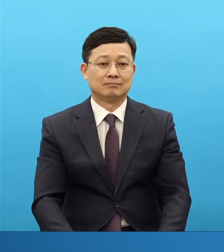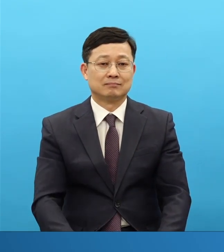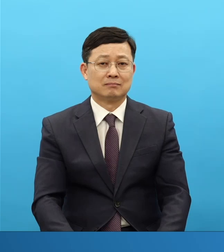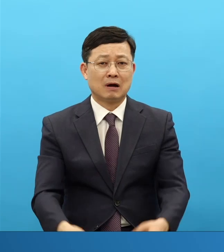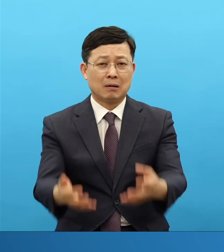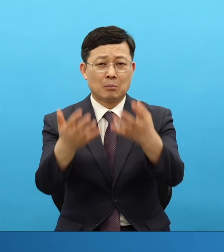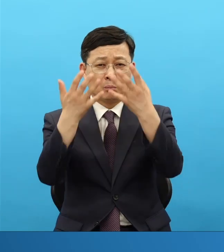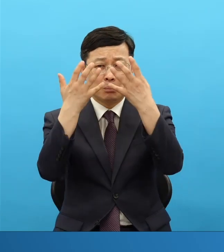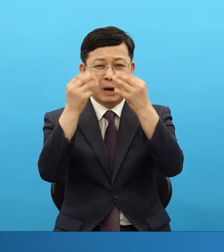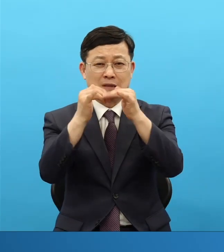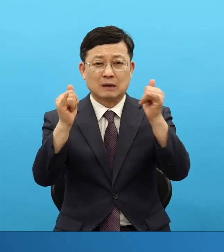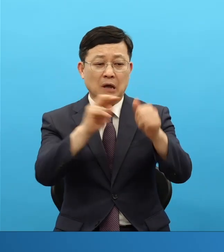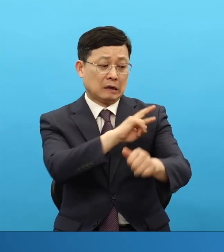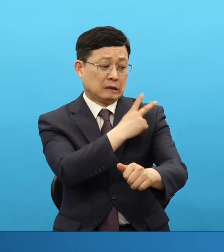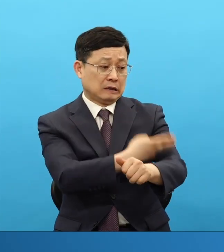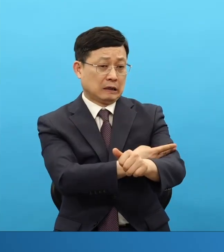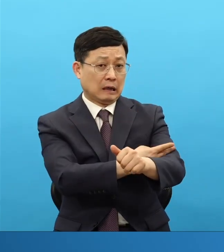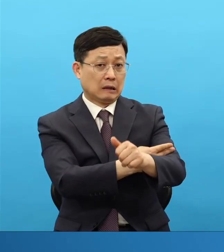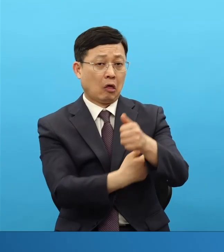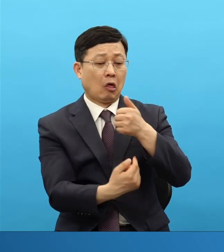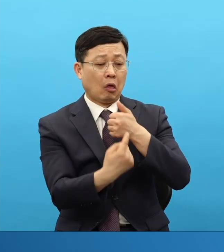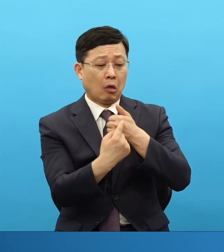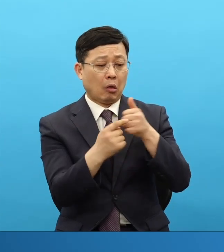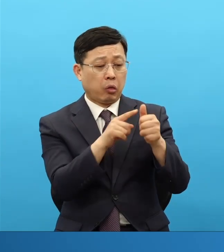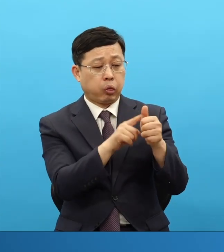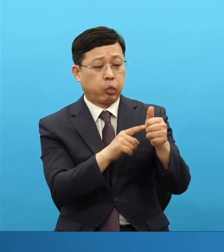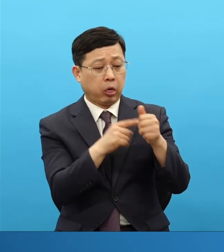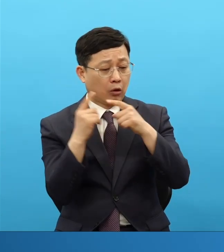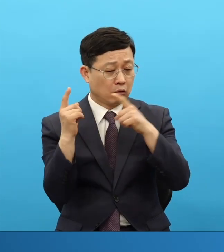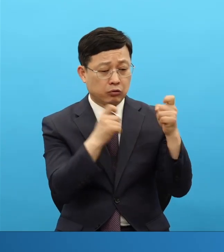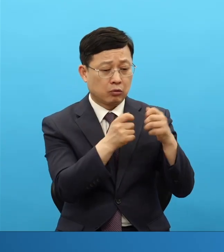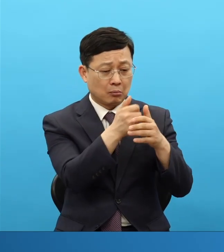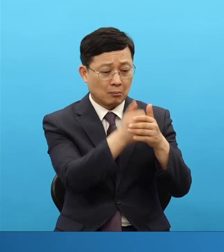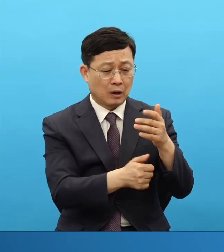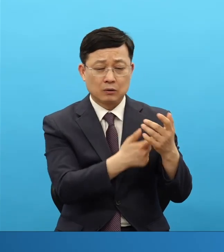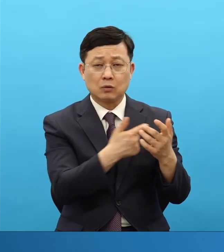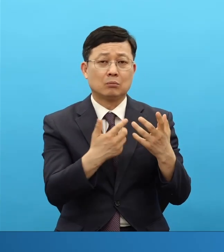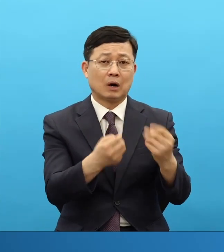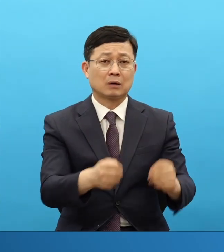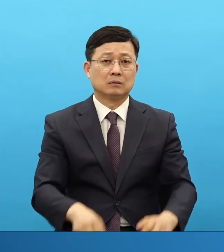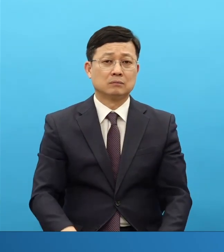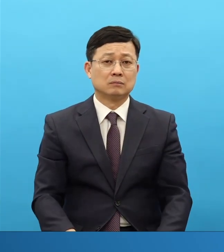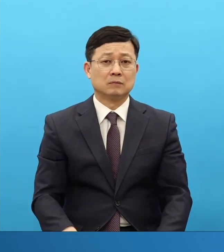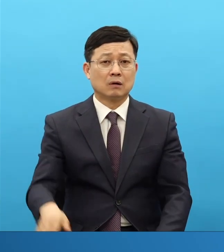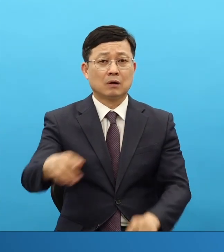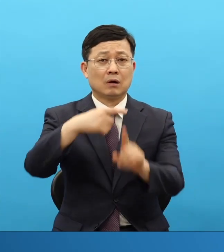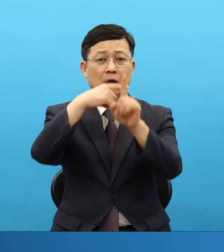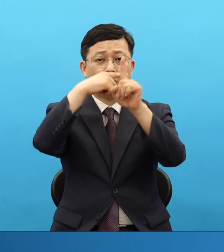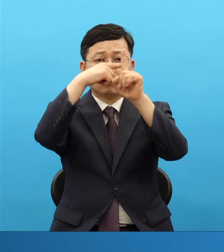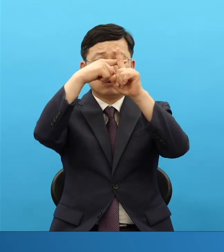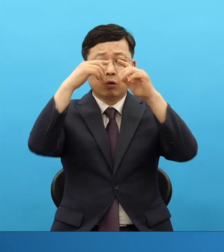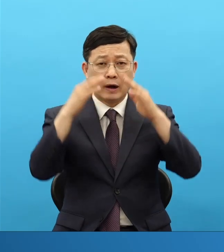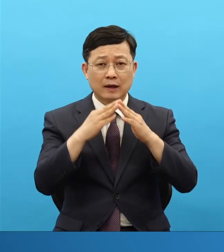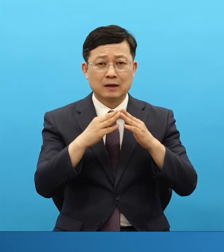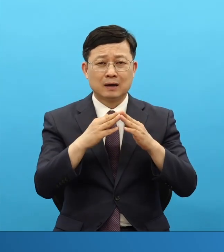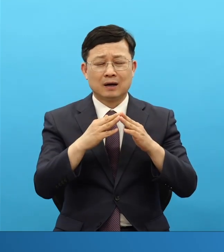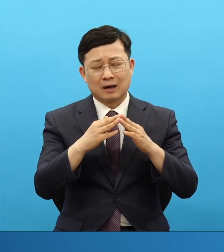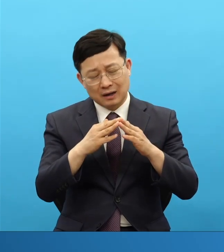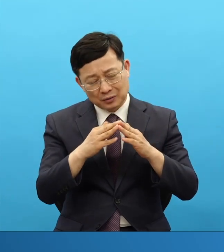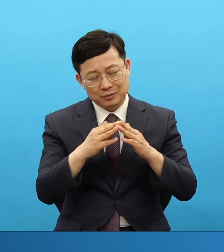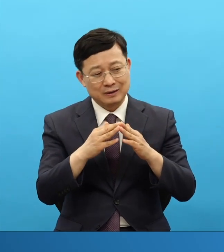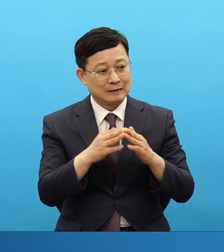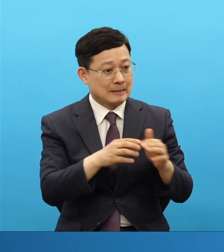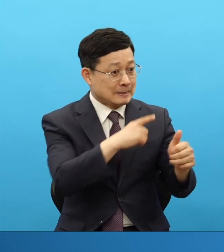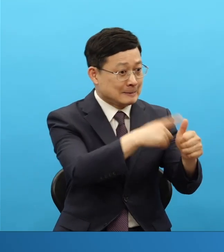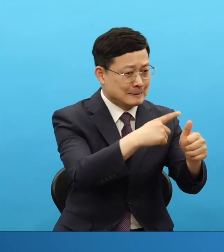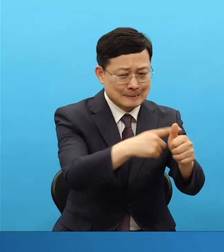이단으로 빠져 넘어갑니다. And the many people, they are lost in idolatry. 우리 교회는 요하는 것만 잘해요. But our church, all we do